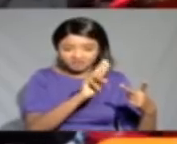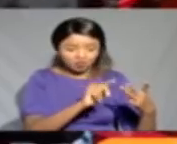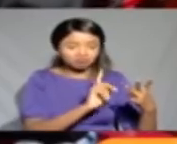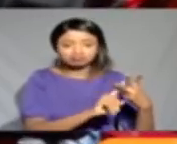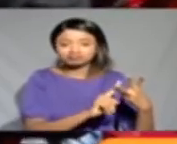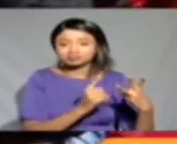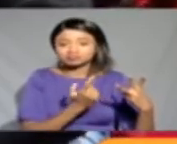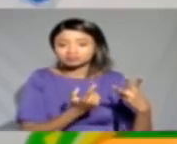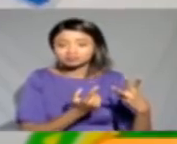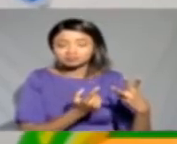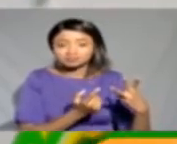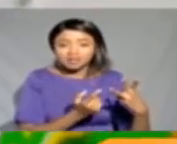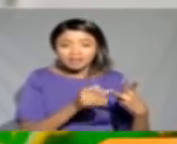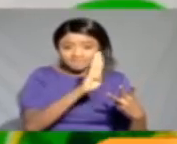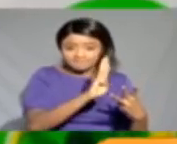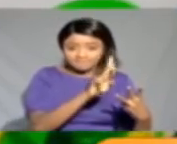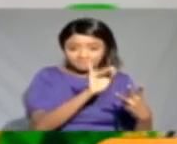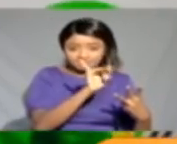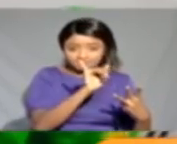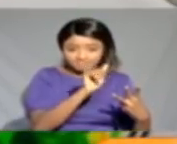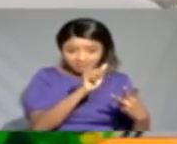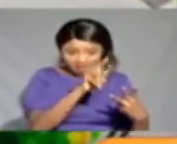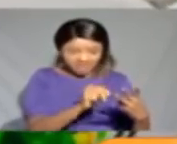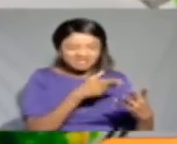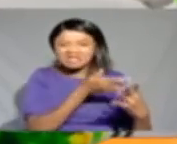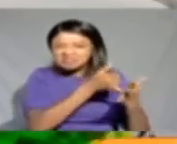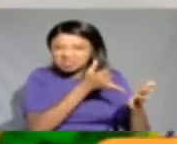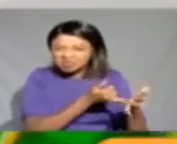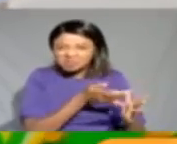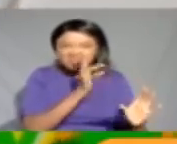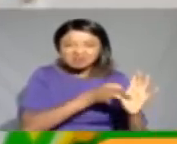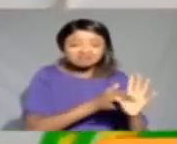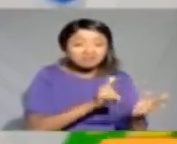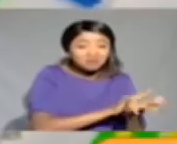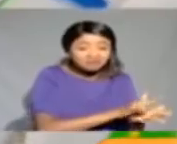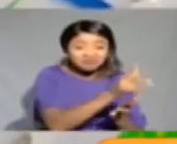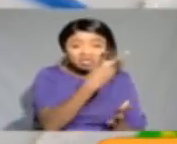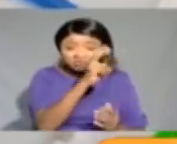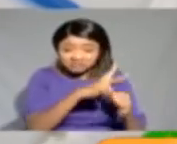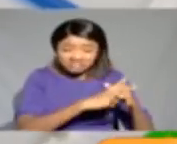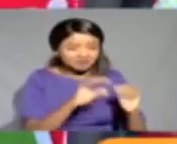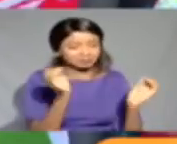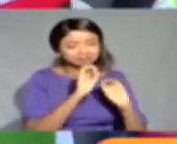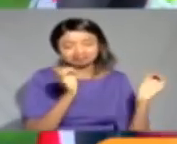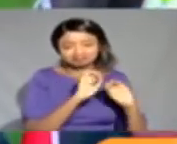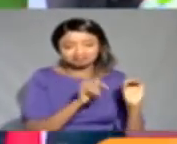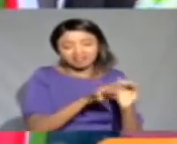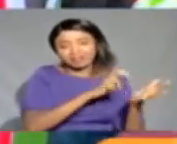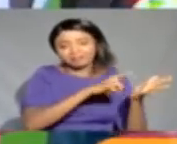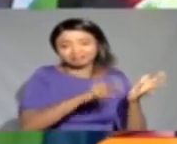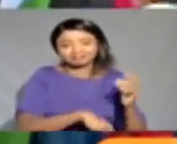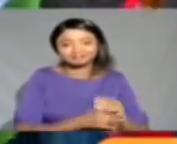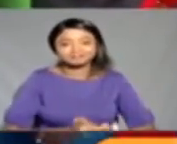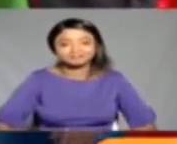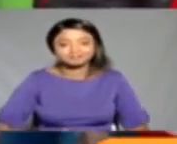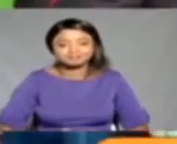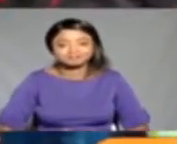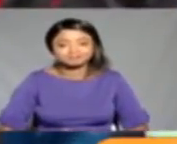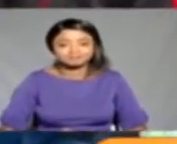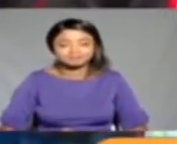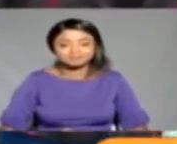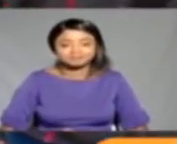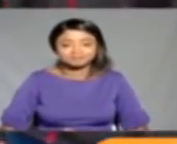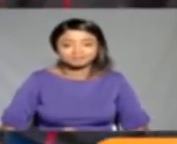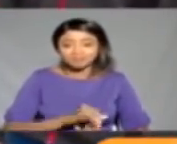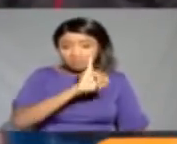mlinda lango Brian Bwire hawako kwenye kikosi cha wachezaji 27 kitakachofunga safari kesho kuelekea Paris.